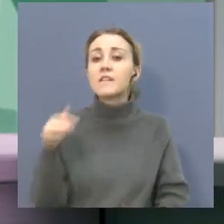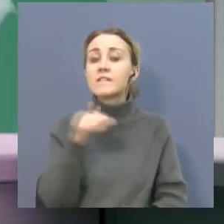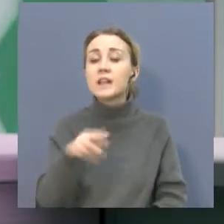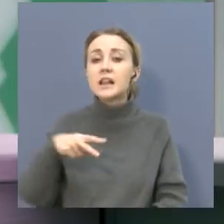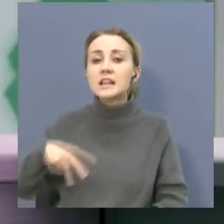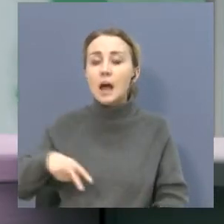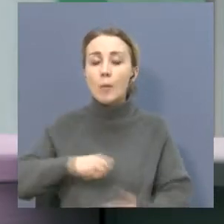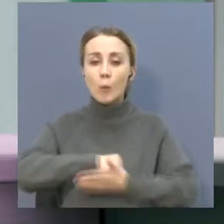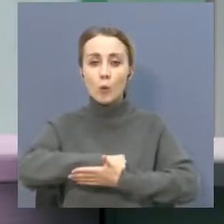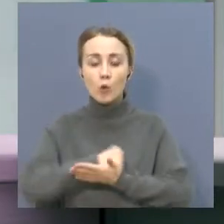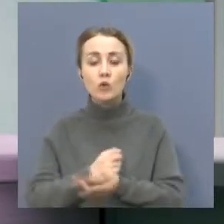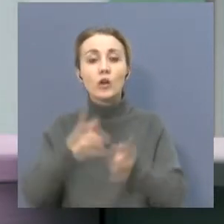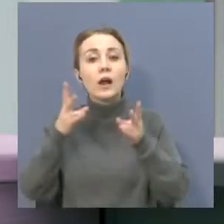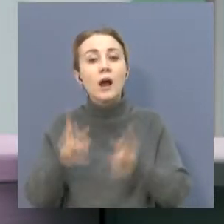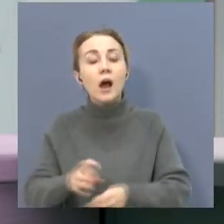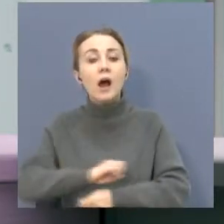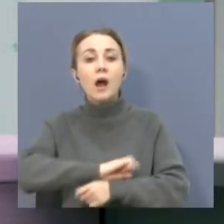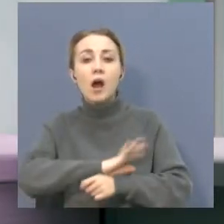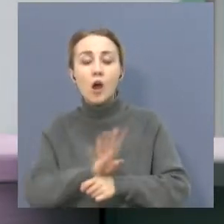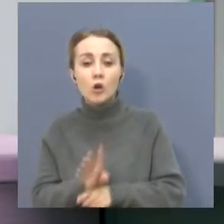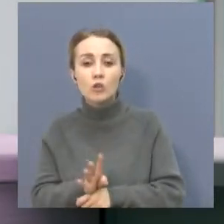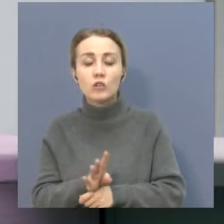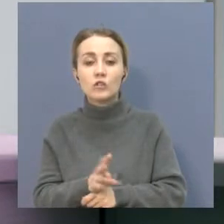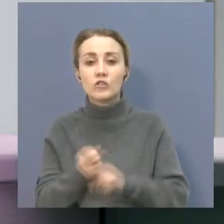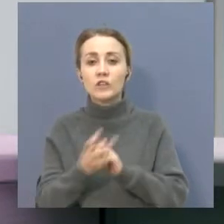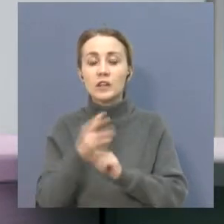басқармасы жетекшінің орынбасары Нариман Сыздықов мәлімдеді.